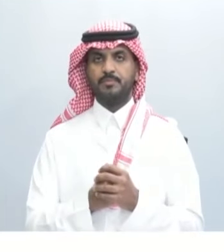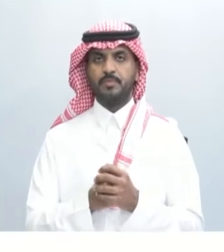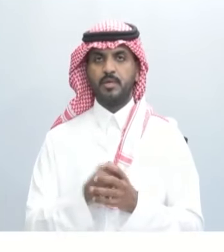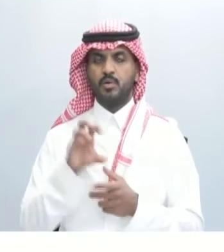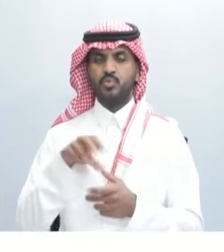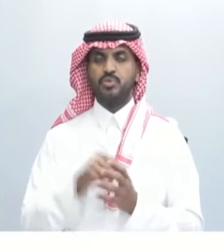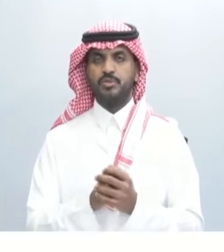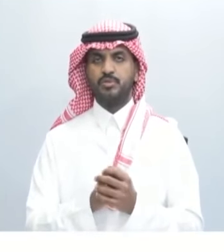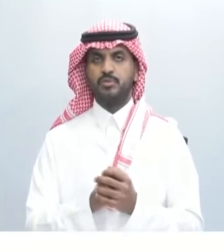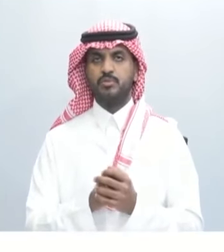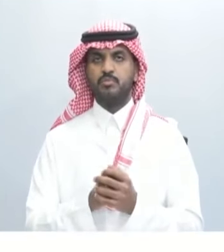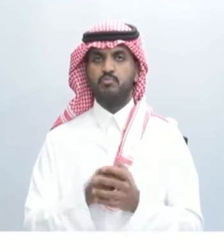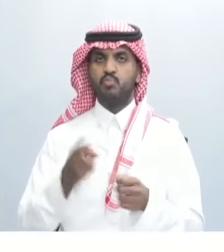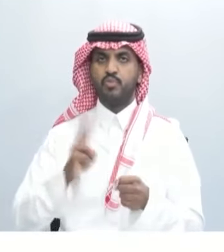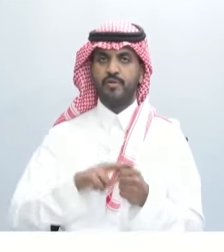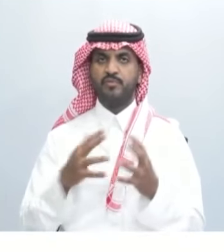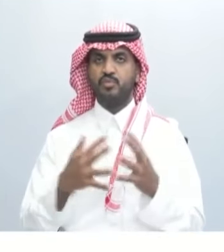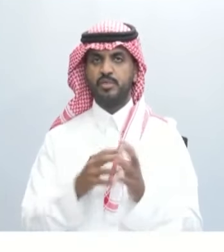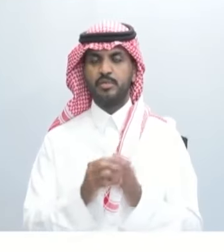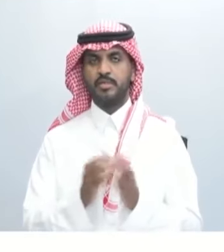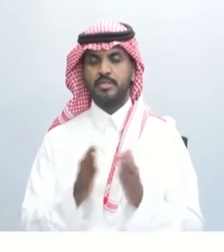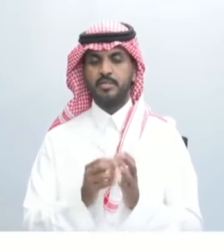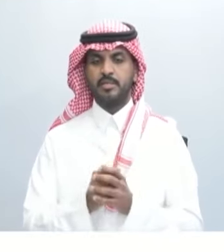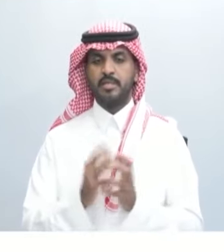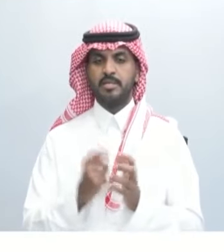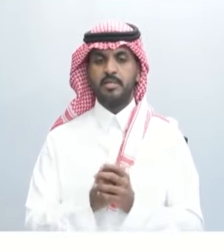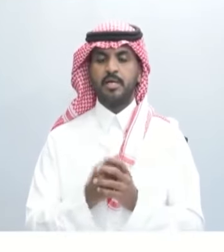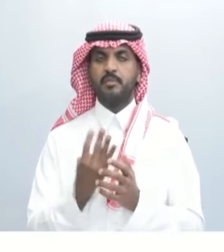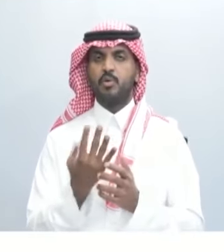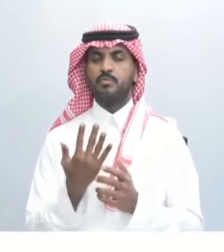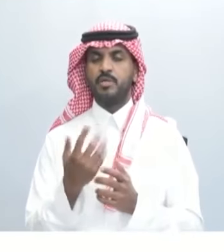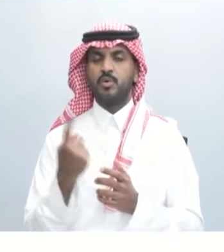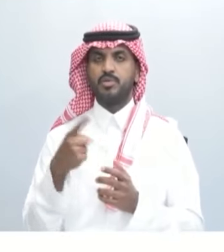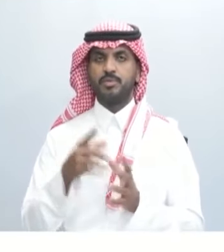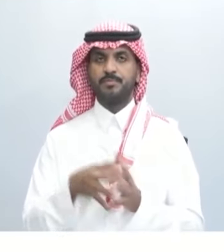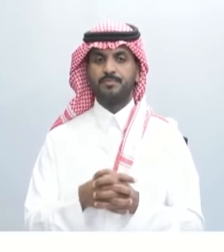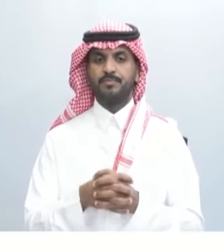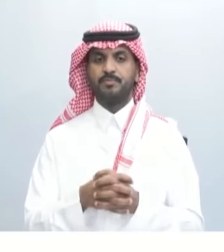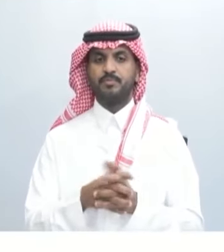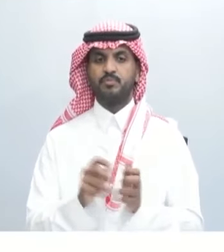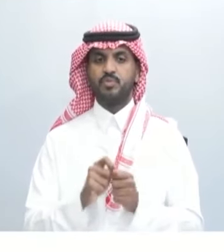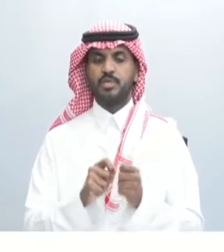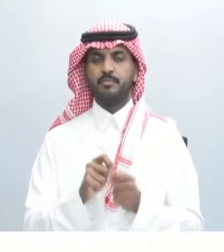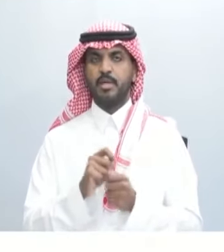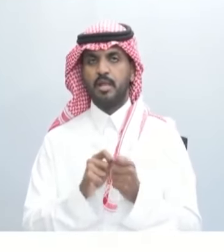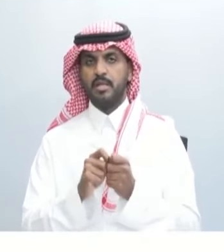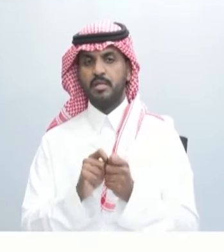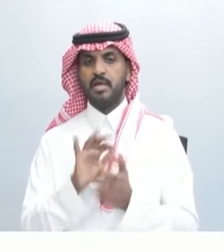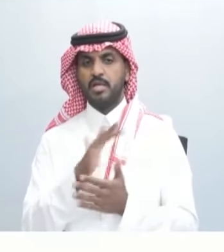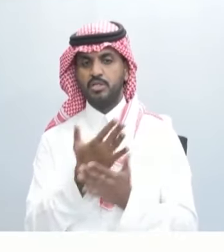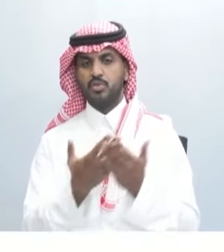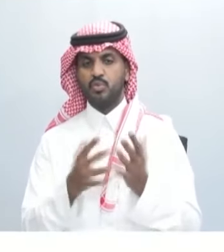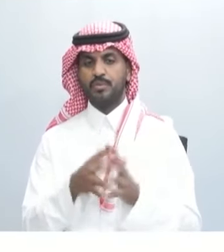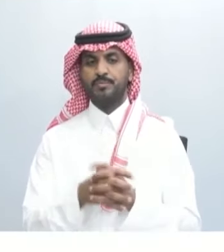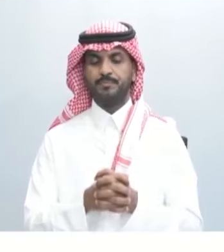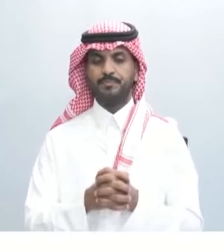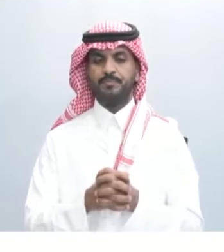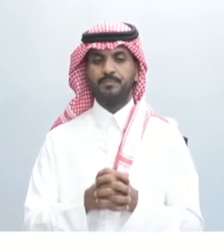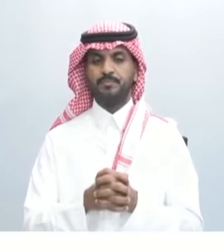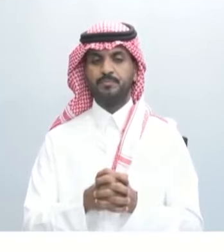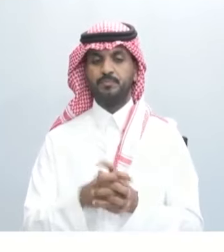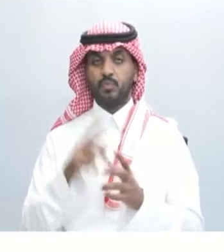اوجد المضاعف المشترك الاصغر للاعداد اربعه وخمسه وعشره مستعملين هنا الان الجدول ابنائي